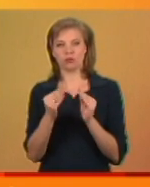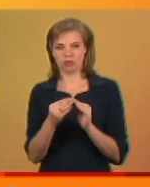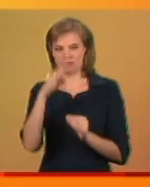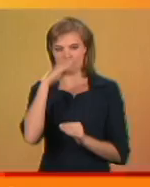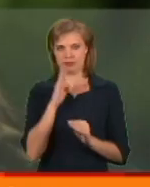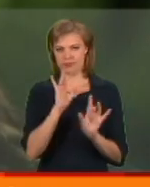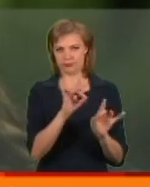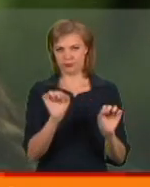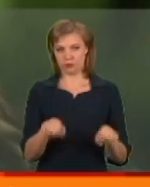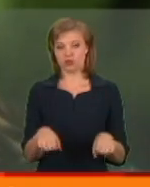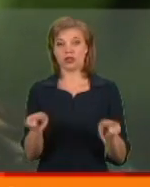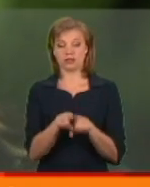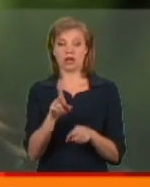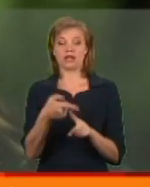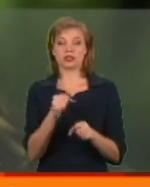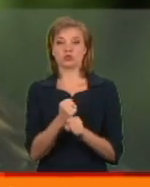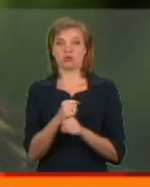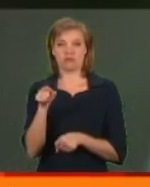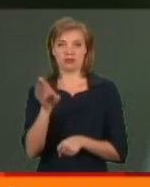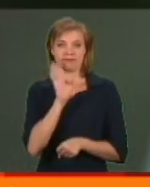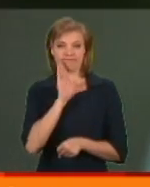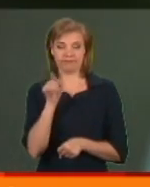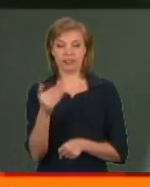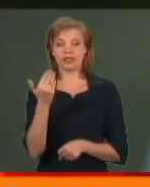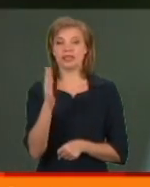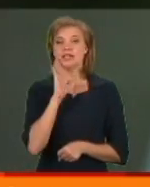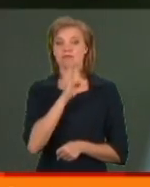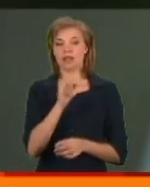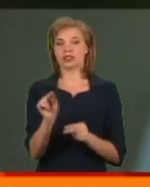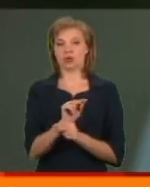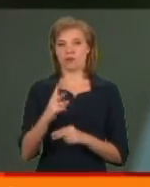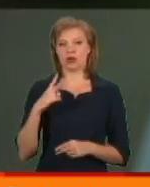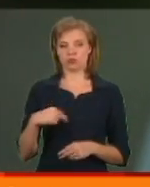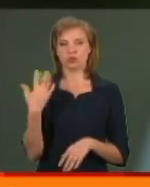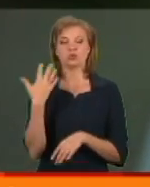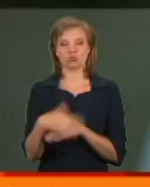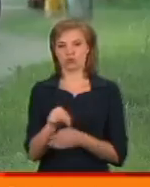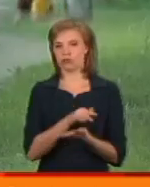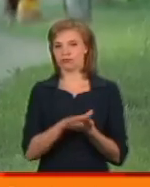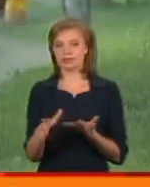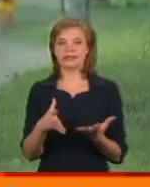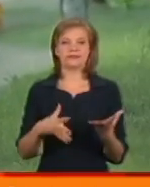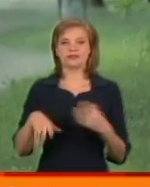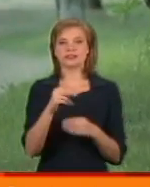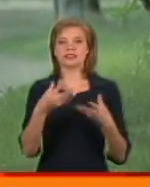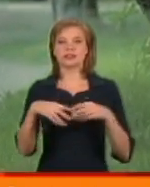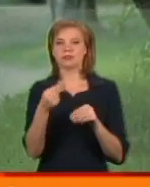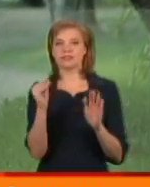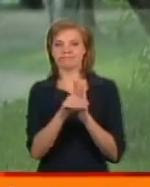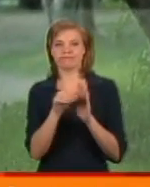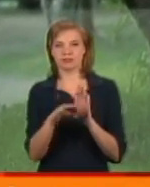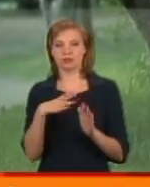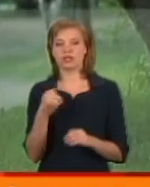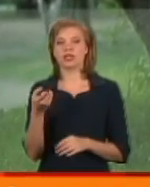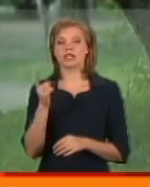з батьками. Так, як це зробила Поліна. Її мати на лікування доньки вже витратила всі сімейні заощадження